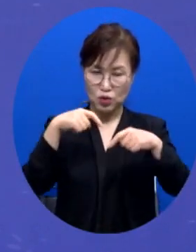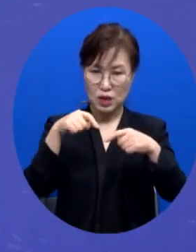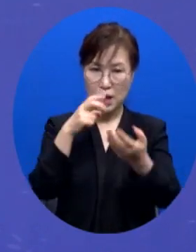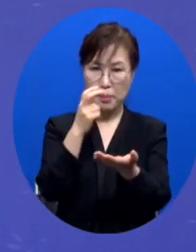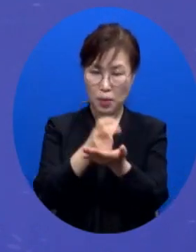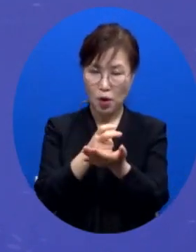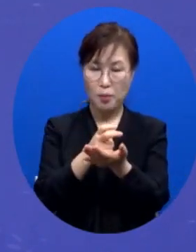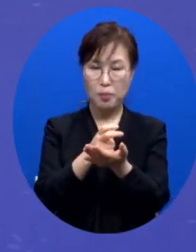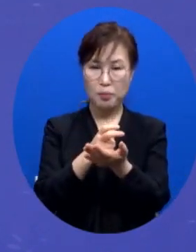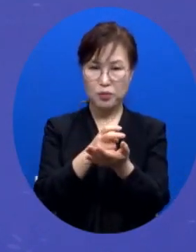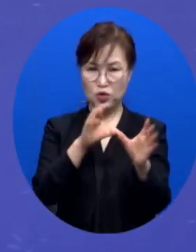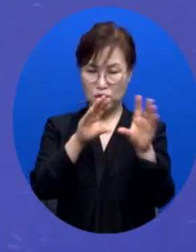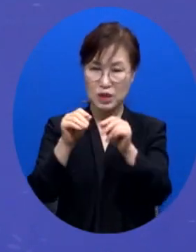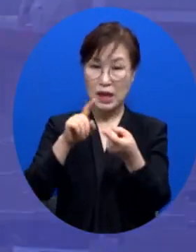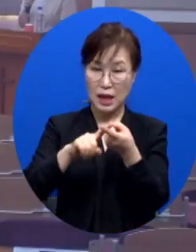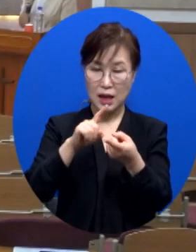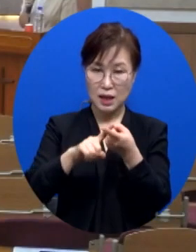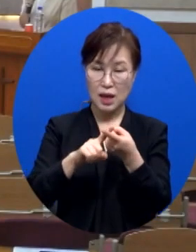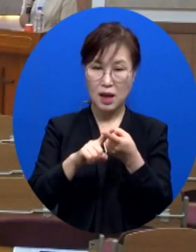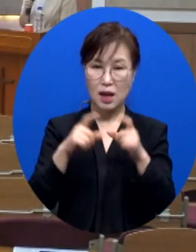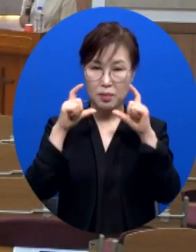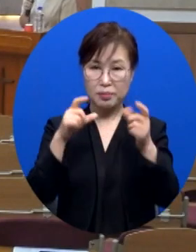열고 성명을 발표했습니다.